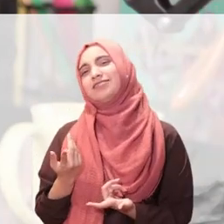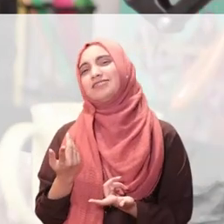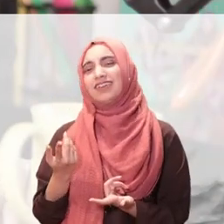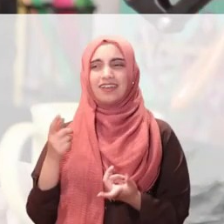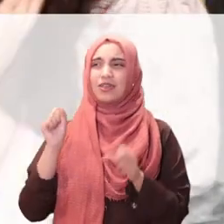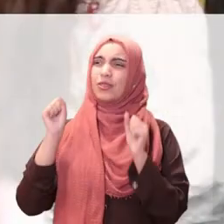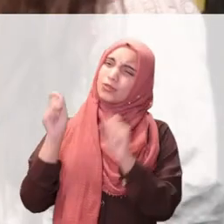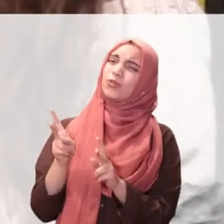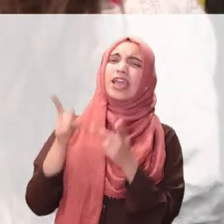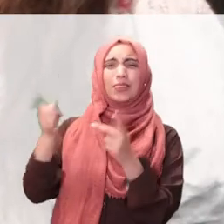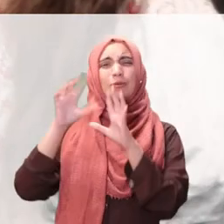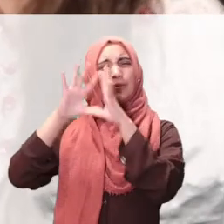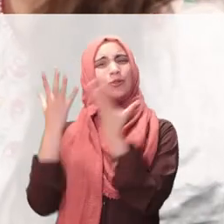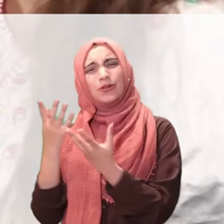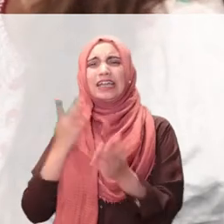मुझे